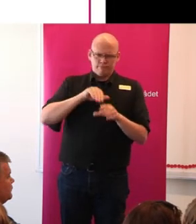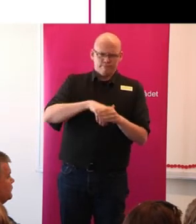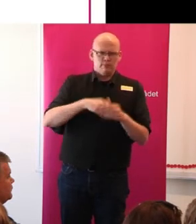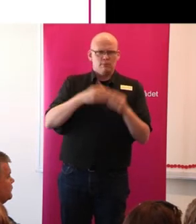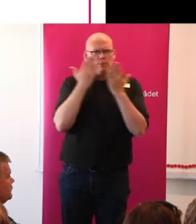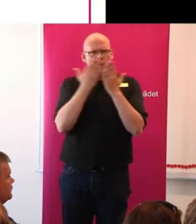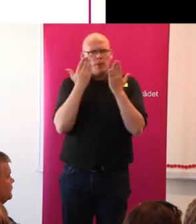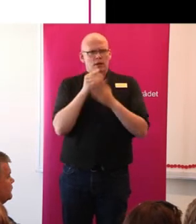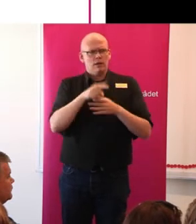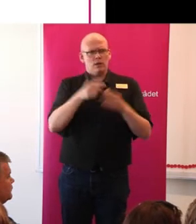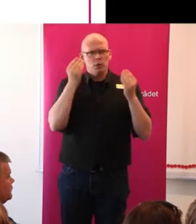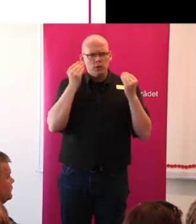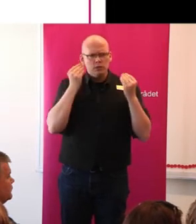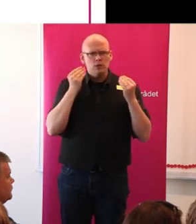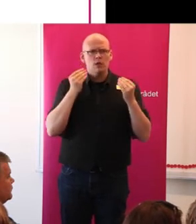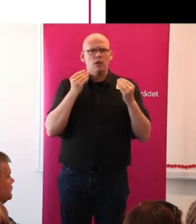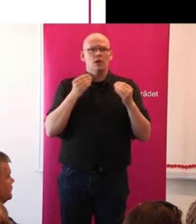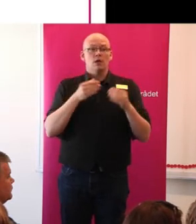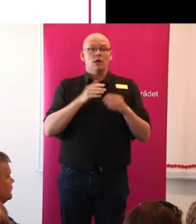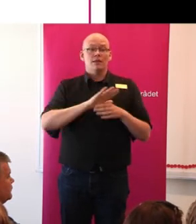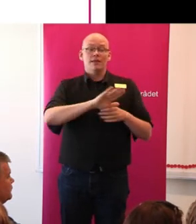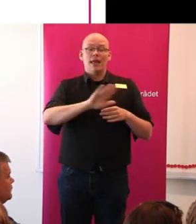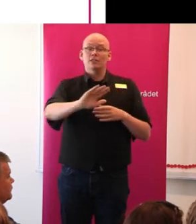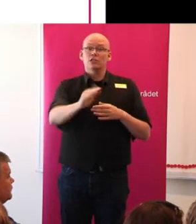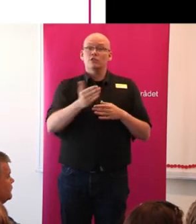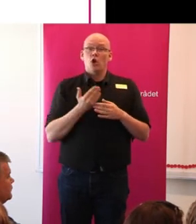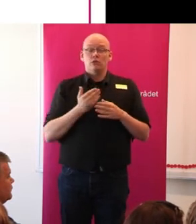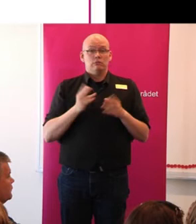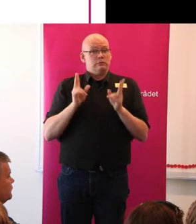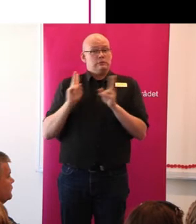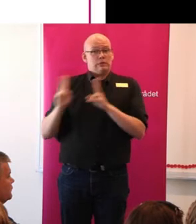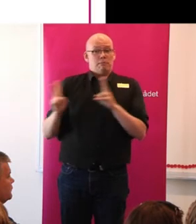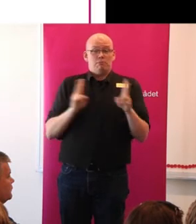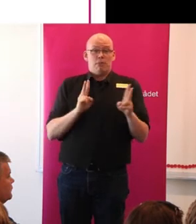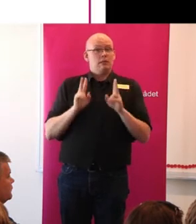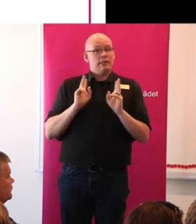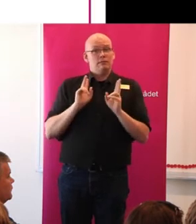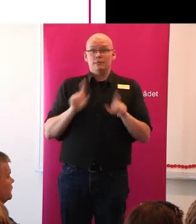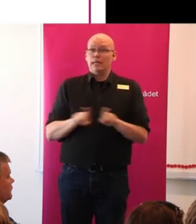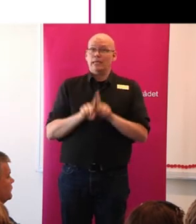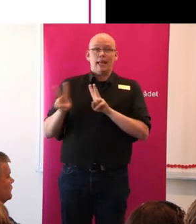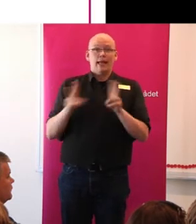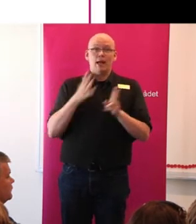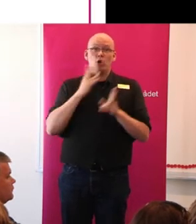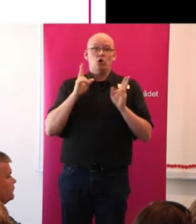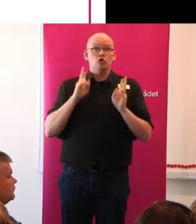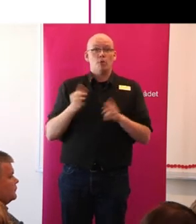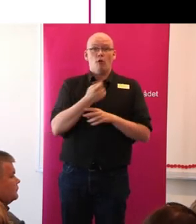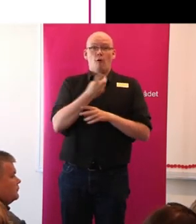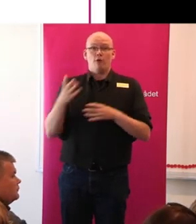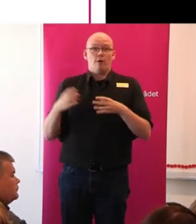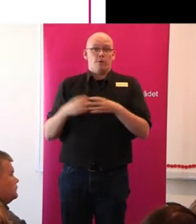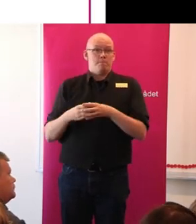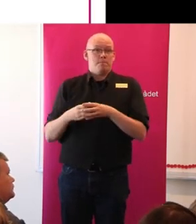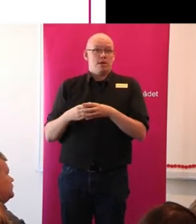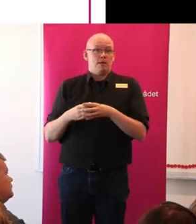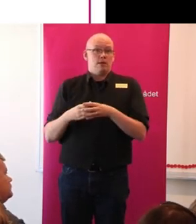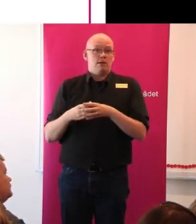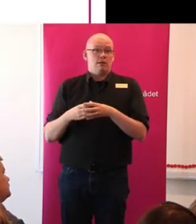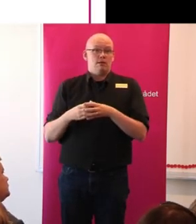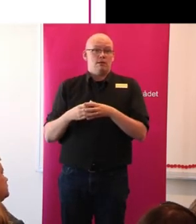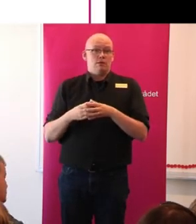kursen, deras svar är i stort sett lika bra som den totala gruppen. Och i stort sett lika